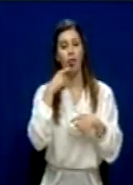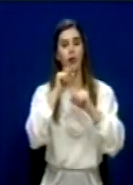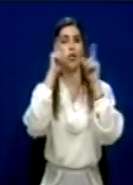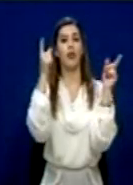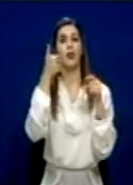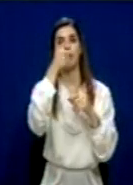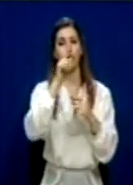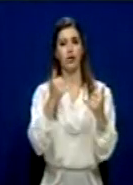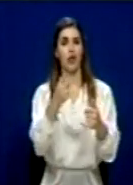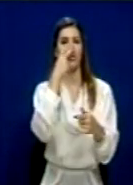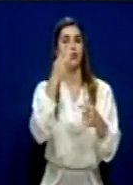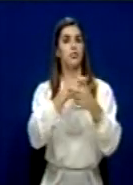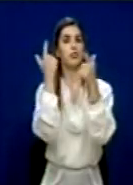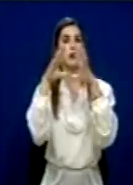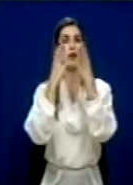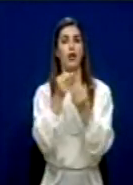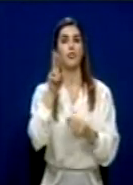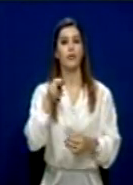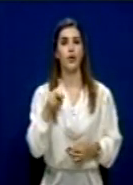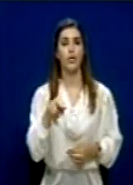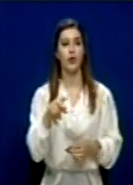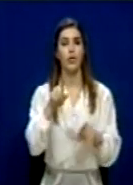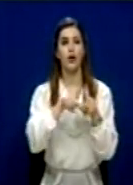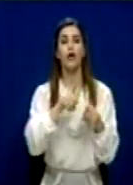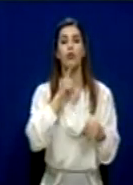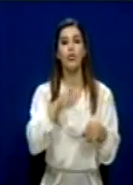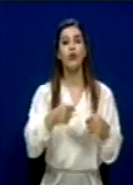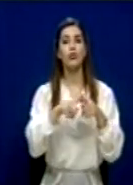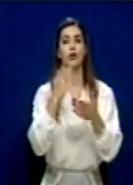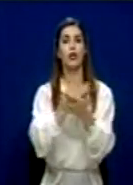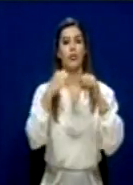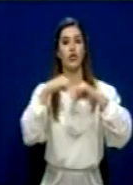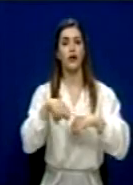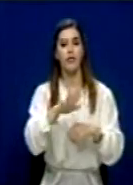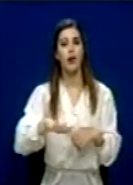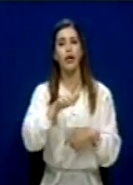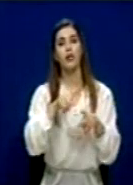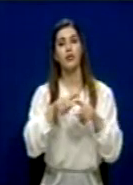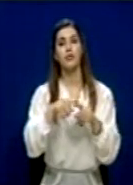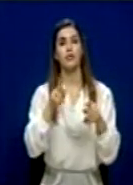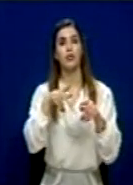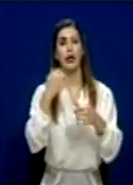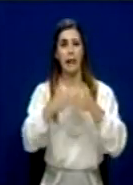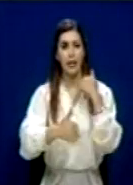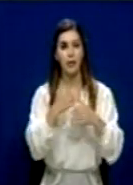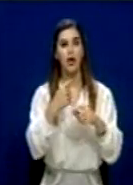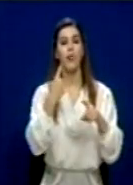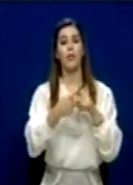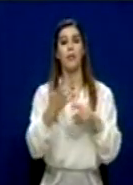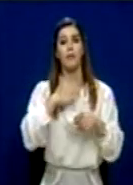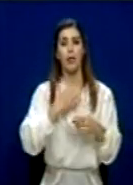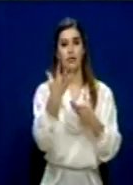tashmë i kemi sinjalet shumë të qarta, që në veri do të qeverisin kriminellet, ndërkohë që përmbi Kosovë do të qeverisin edhe kriminellet e